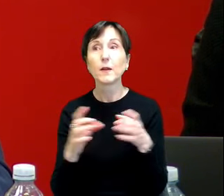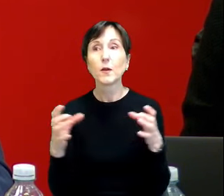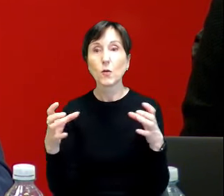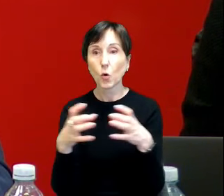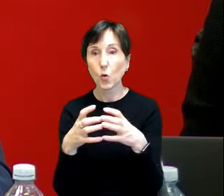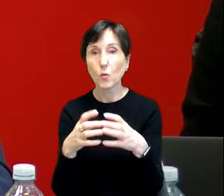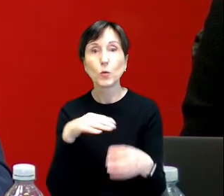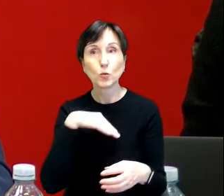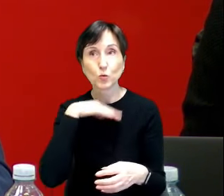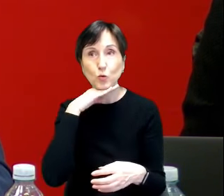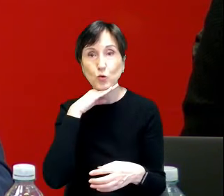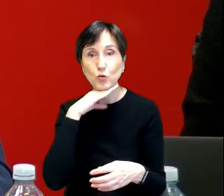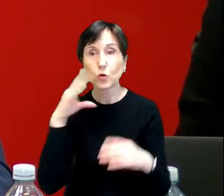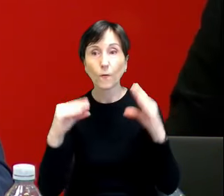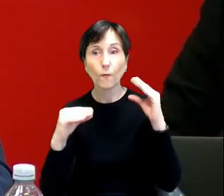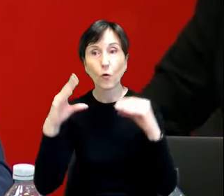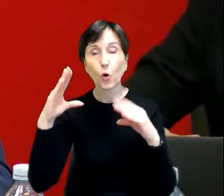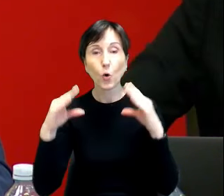kurie